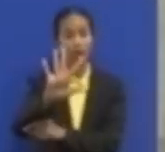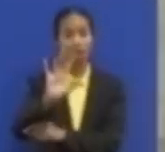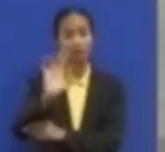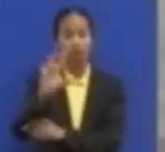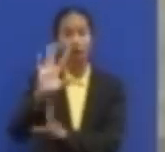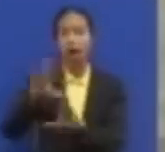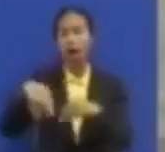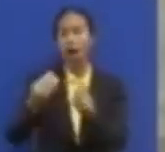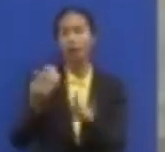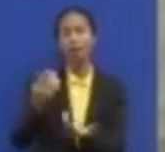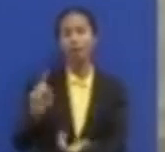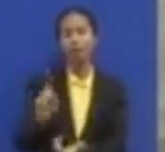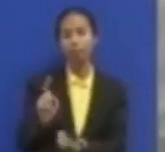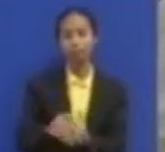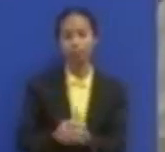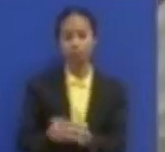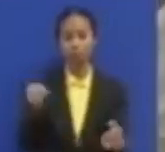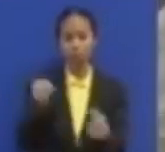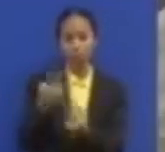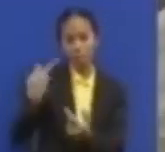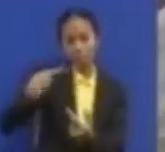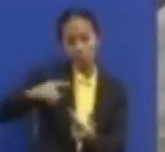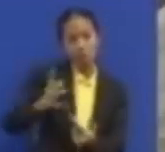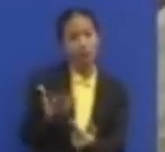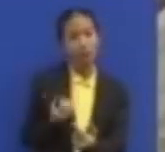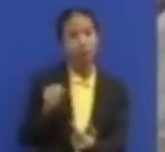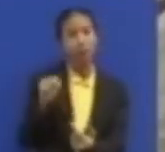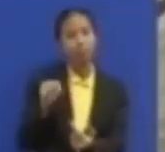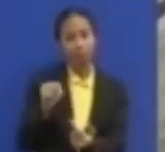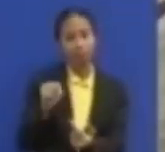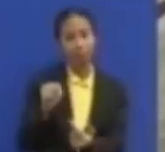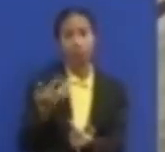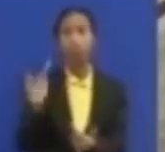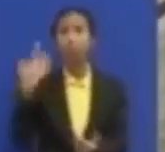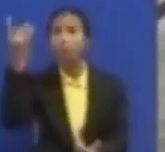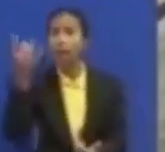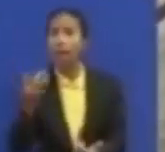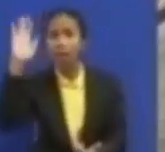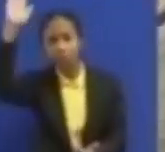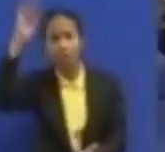น์มีอะไรอีกนะครับ